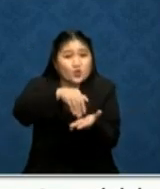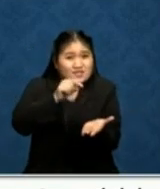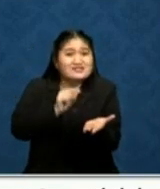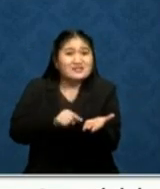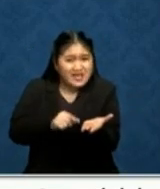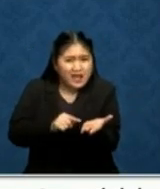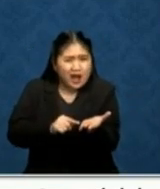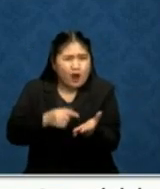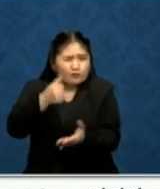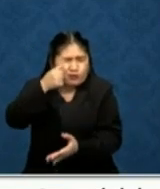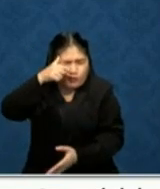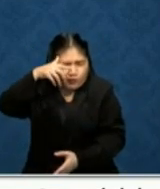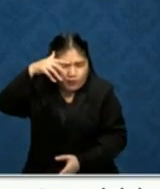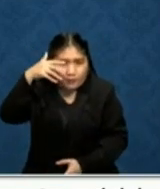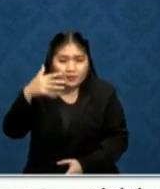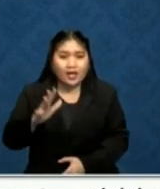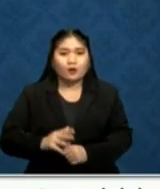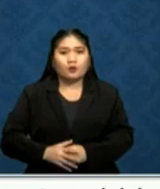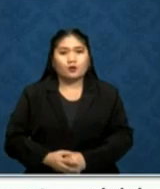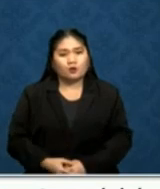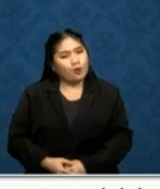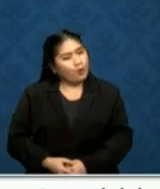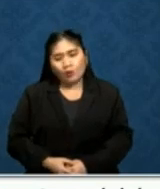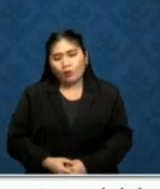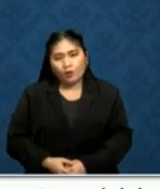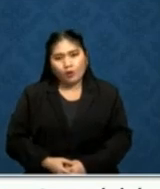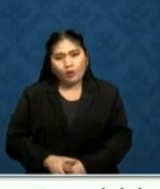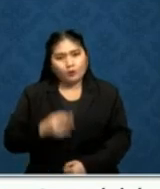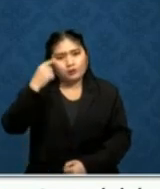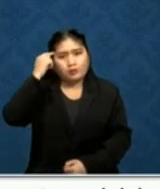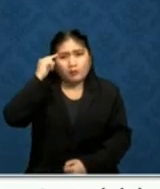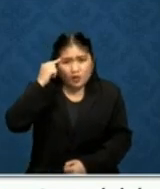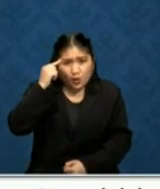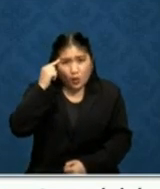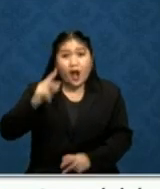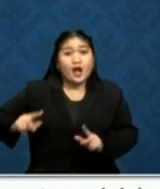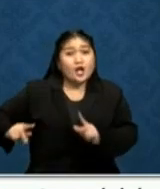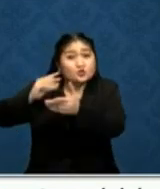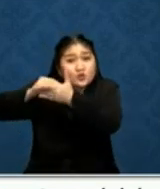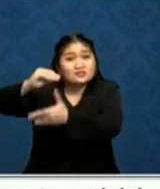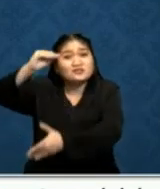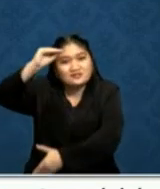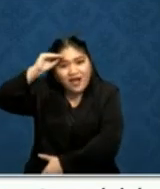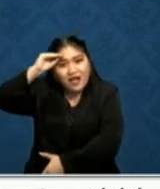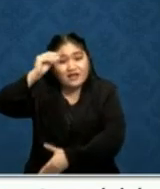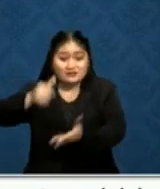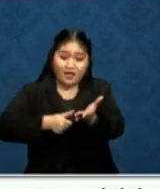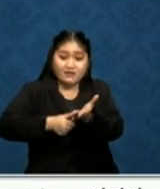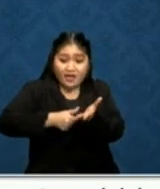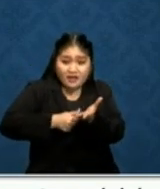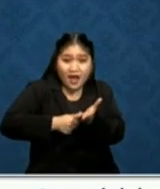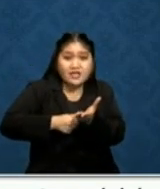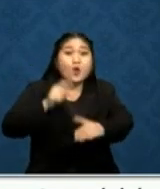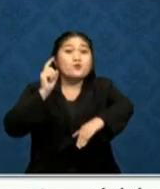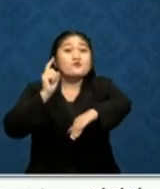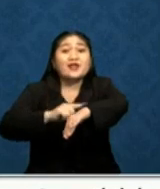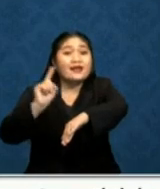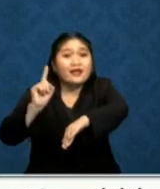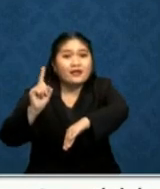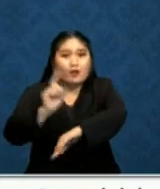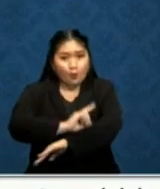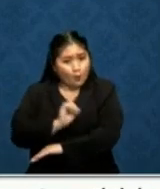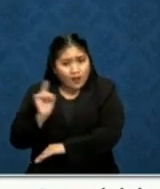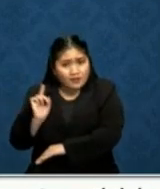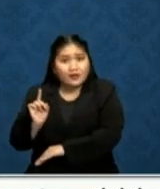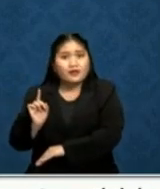าหลายครั้งแล้วค่ะท่านประธานไม่ทราบว่ากระทรวงศึกษา จะแก้สูตรนี้กี่โมงคะ